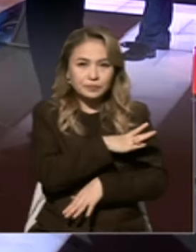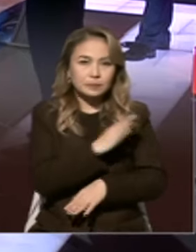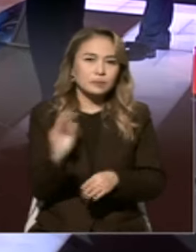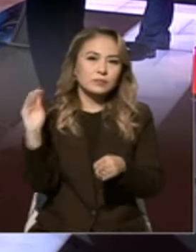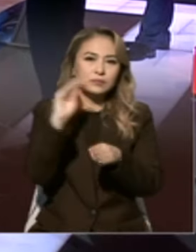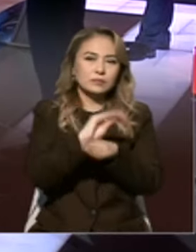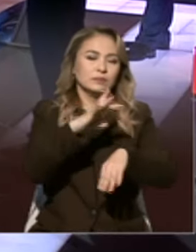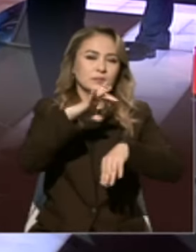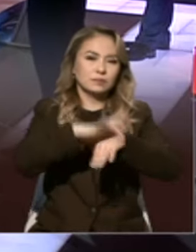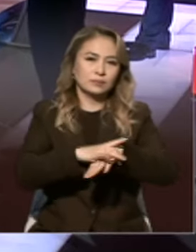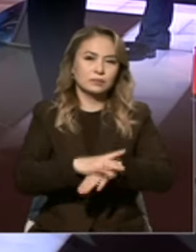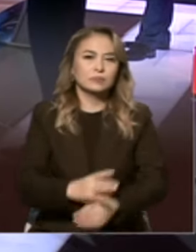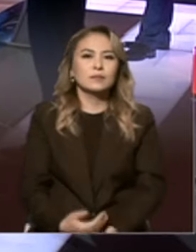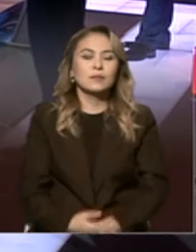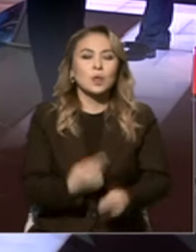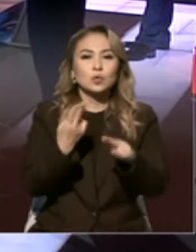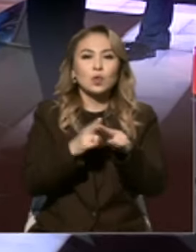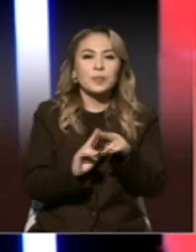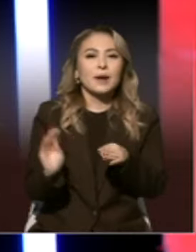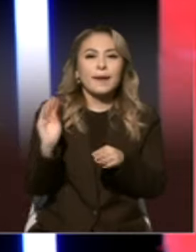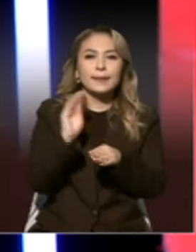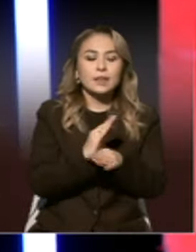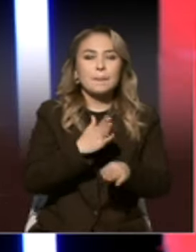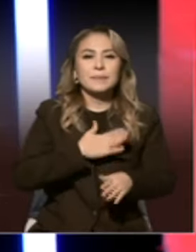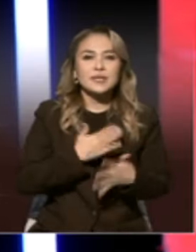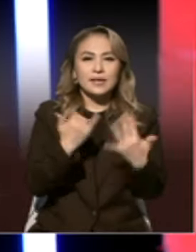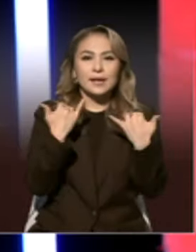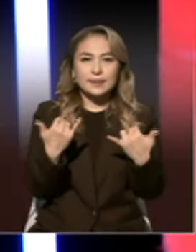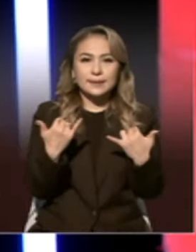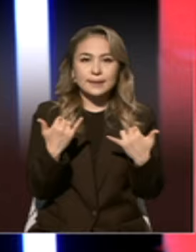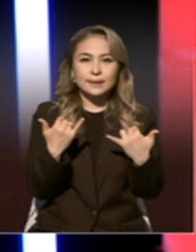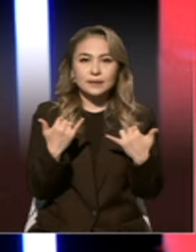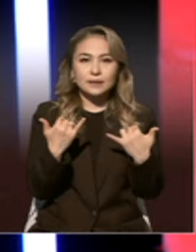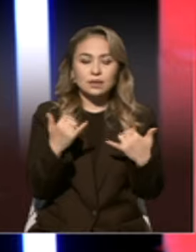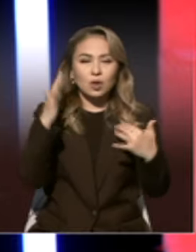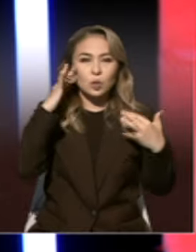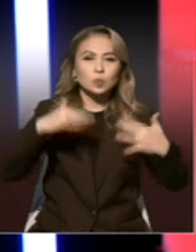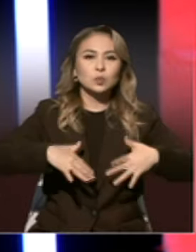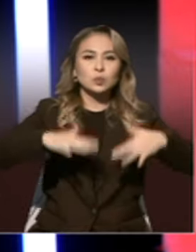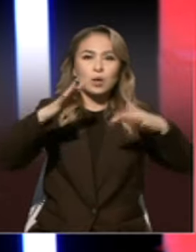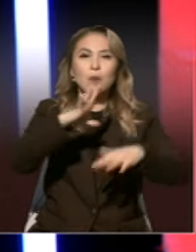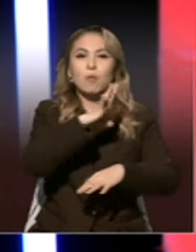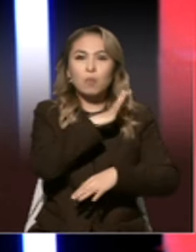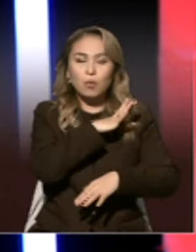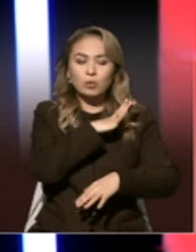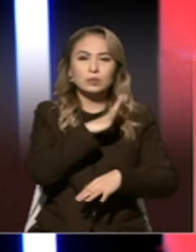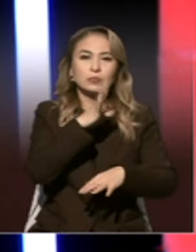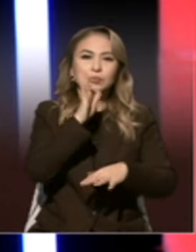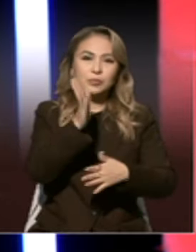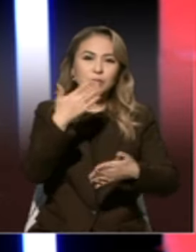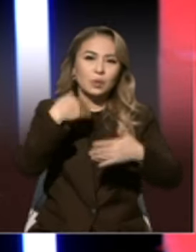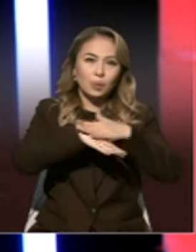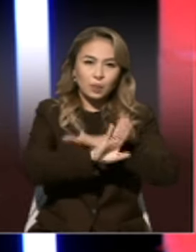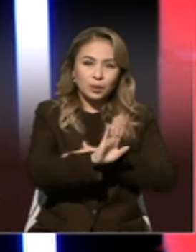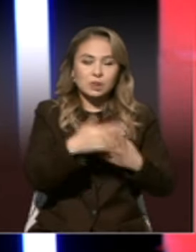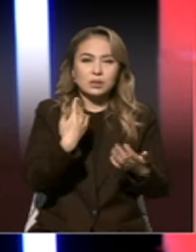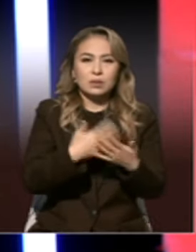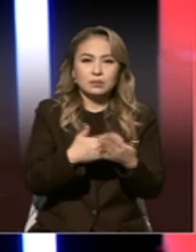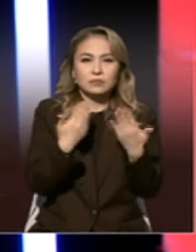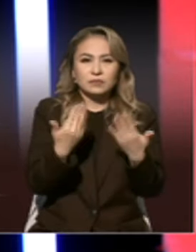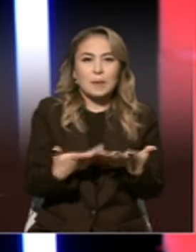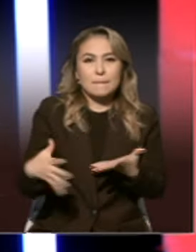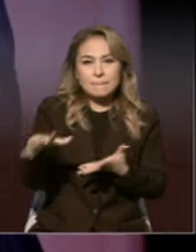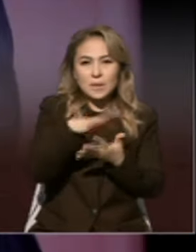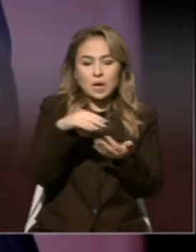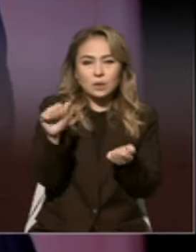да бұл факт болып саналады. Сонымен қатар бізде қазір тасқын болды, тасқын кетеді. Ертең бұл жерлердің